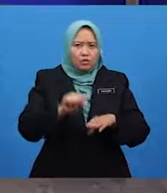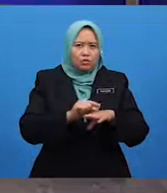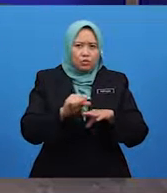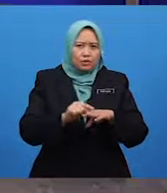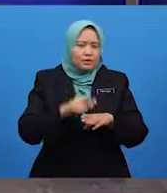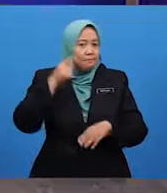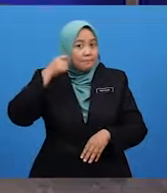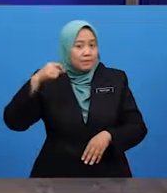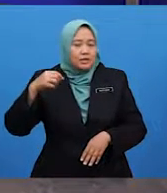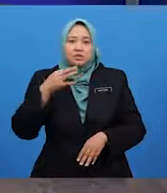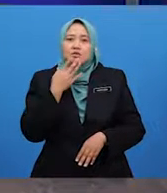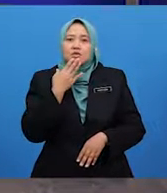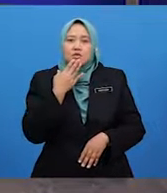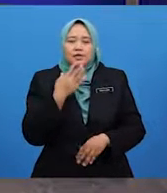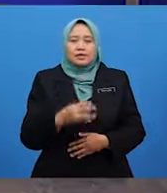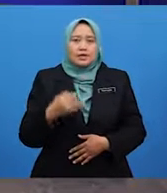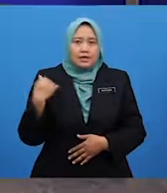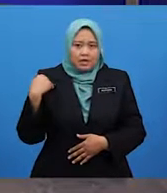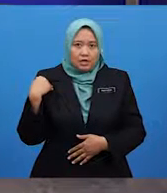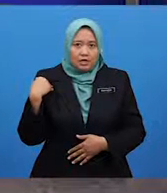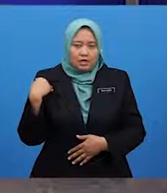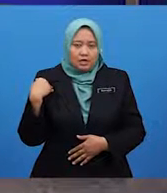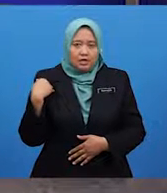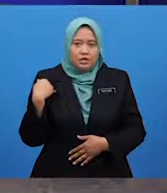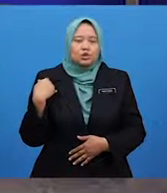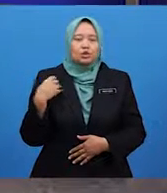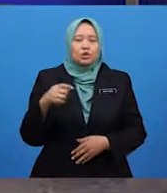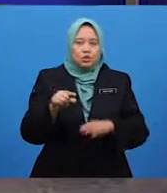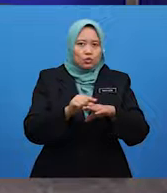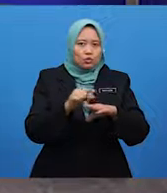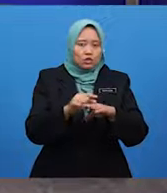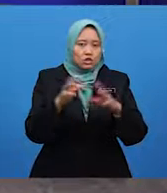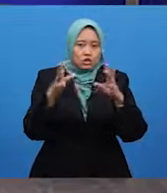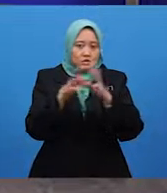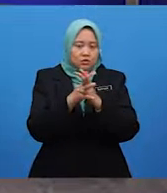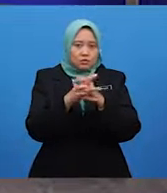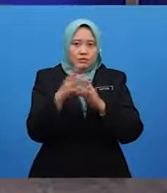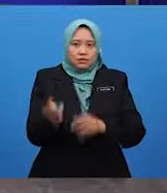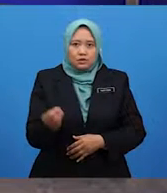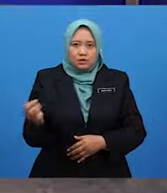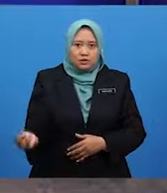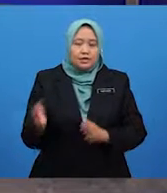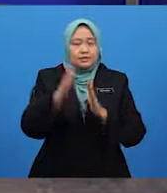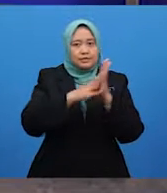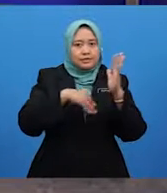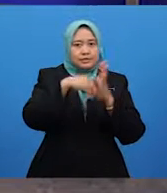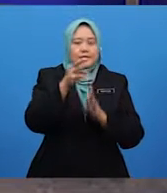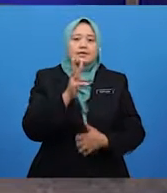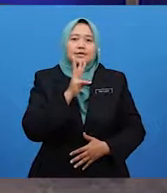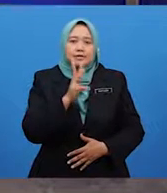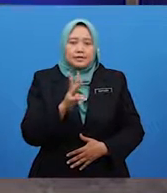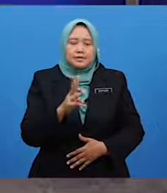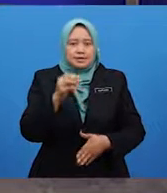dan juga ada juga yang menggunakan campuran media cat air dan juga akrilik untuk menghidupkan